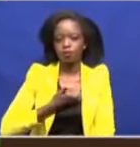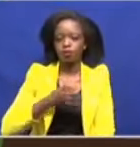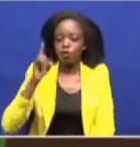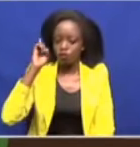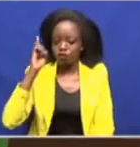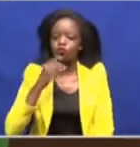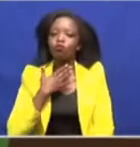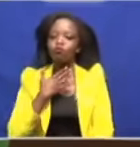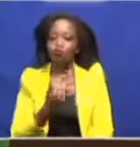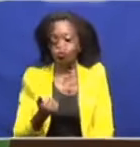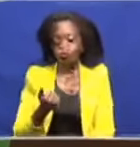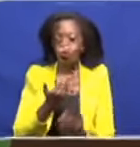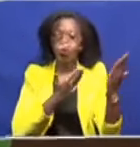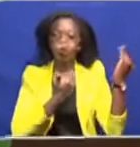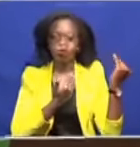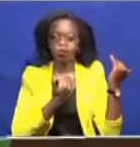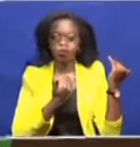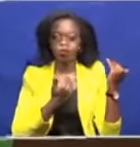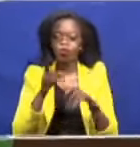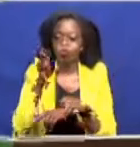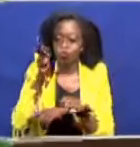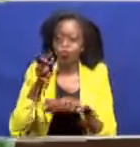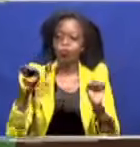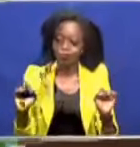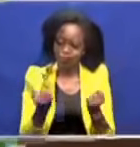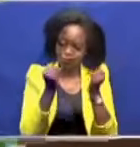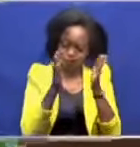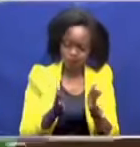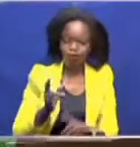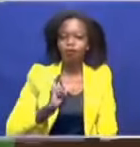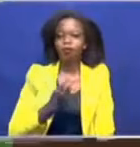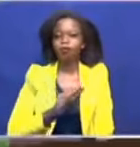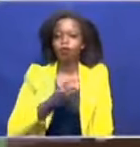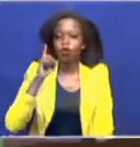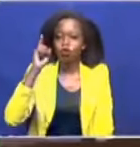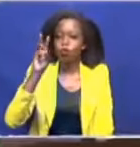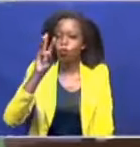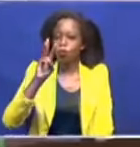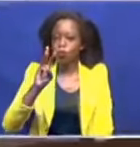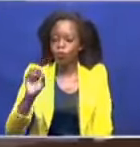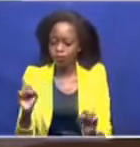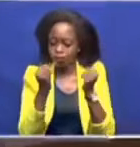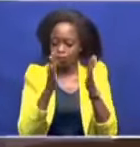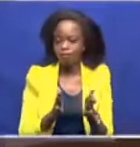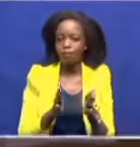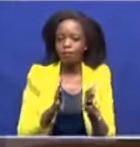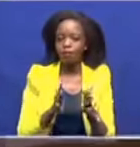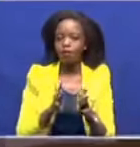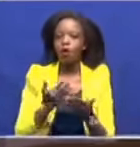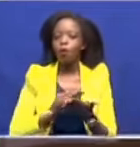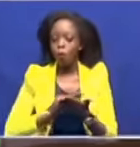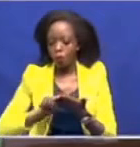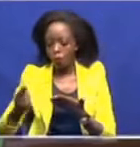ndiye tunayemtarajia, wewe ndiye wokovu wetu. You are the Messiah, the anointed of